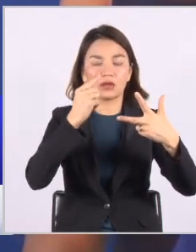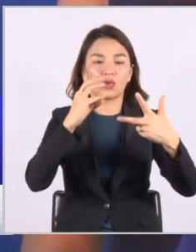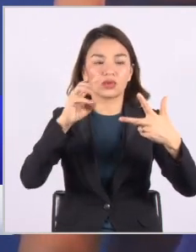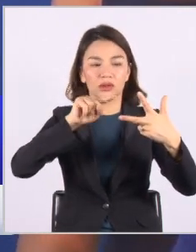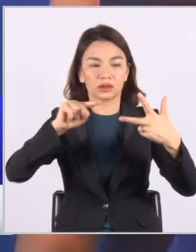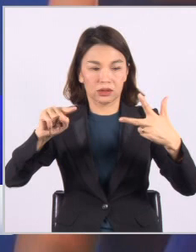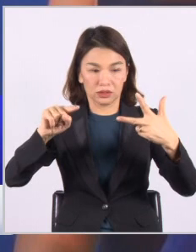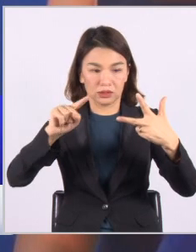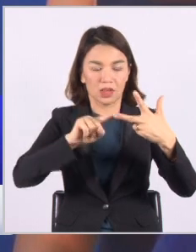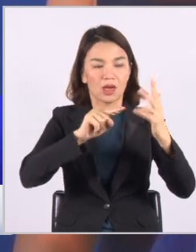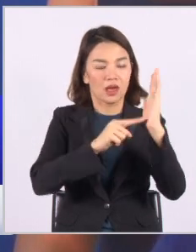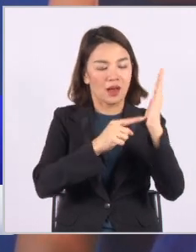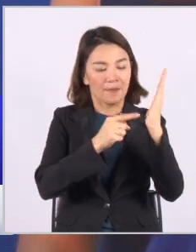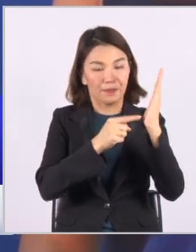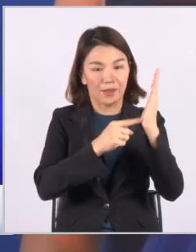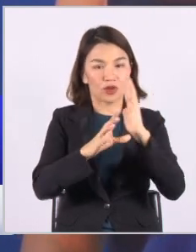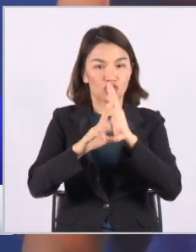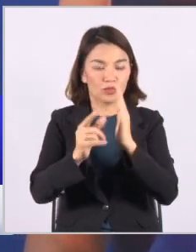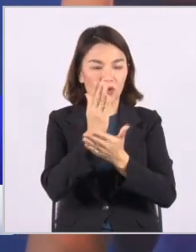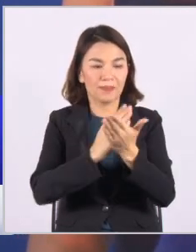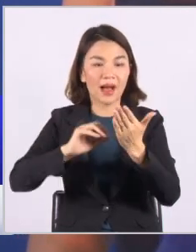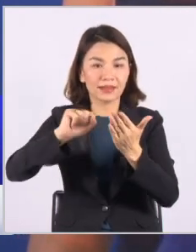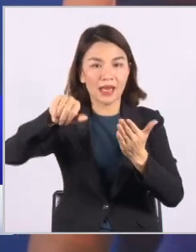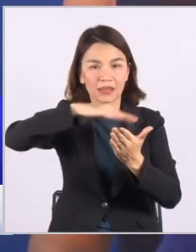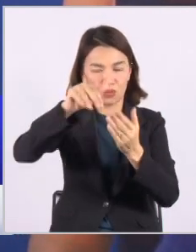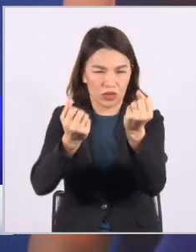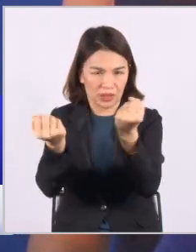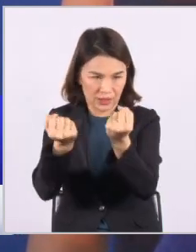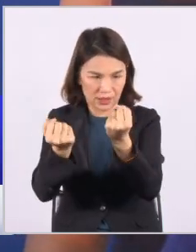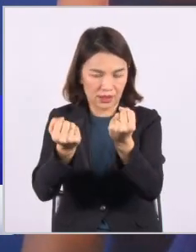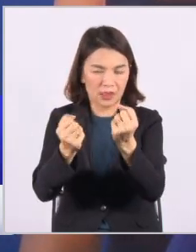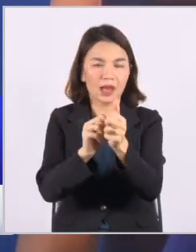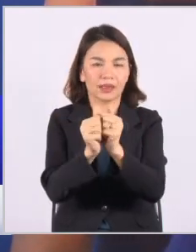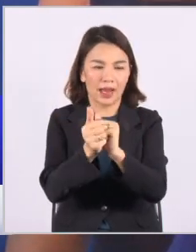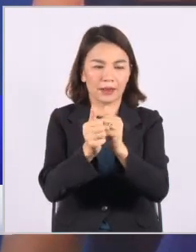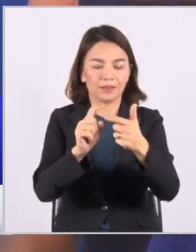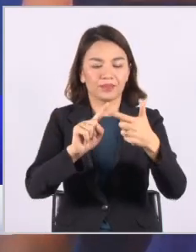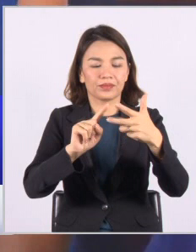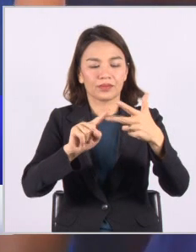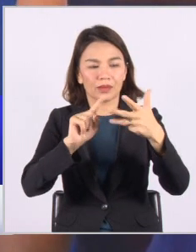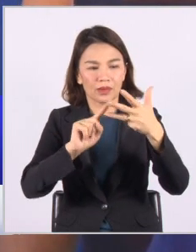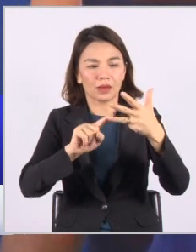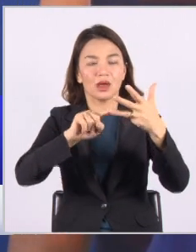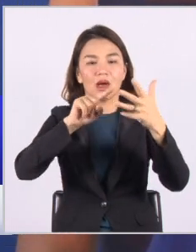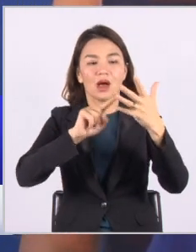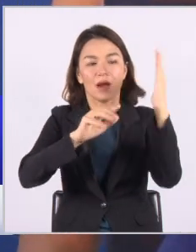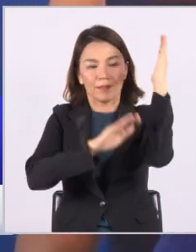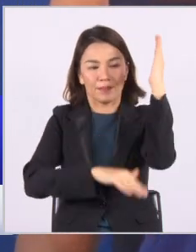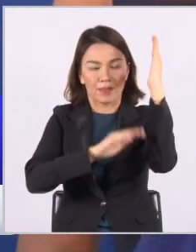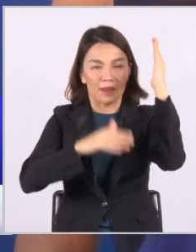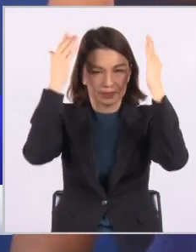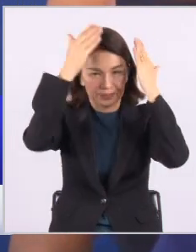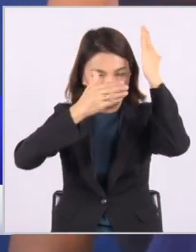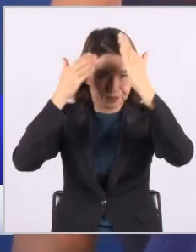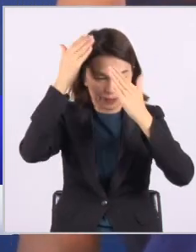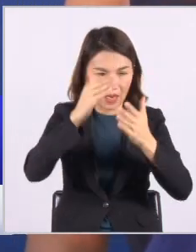คมที่บางแสนทุกรุ่นมาพร้อมกันนะครับหลังจากนั้นเราก็จะเดินทางไป เซปังเฉพาะรุ่นซุปเปอร์คาร์นะครับก็